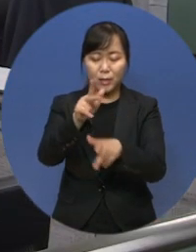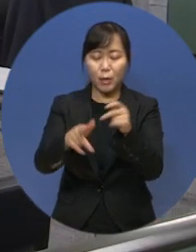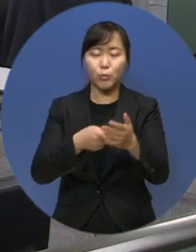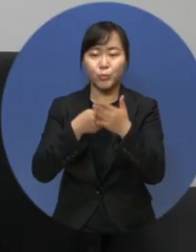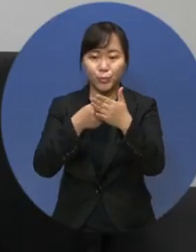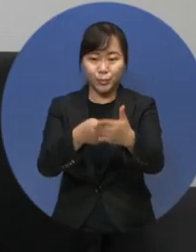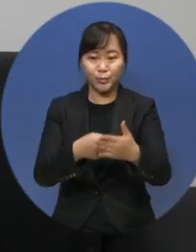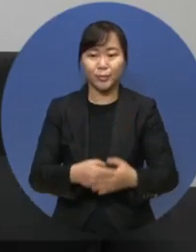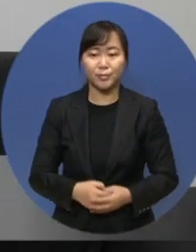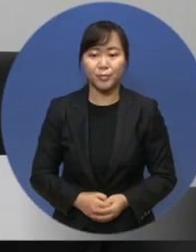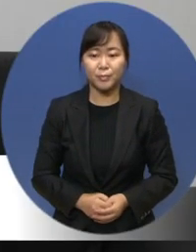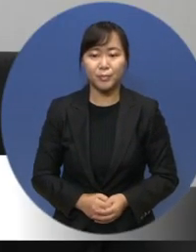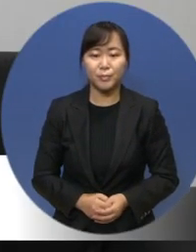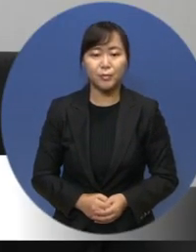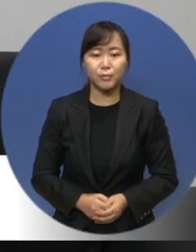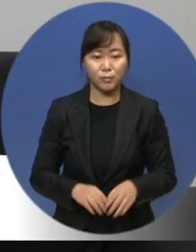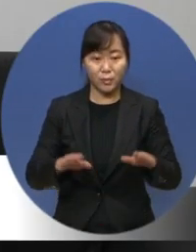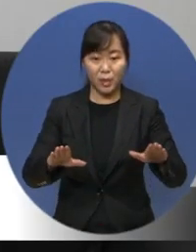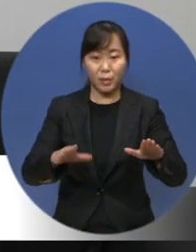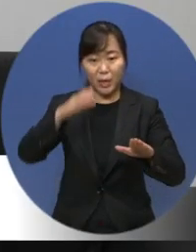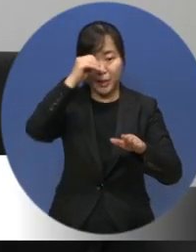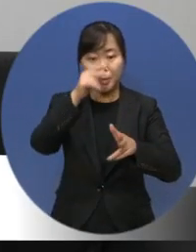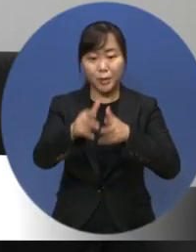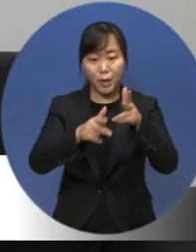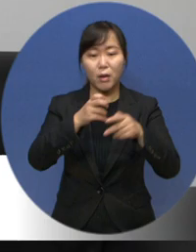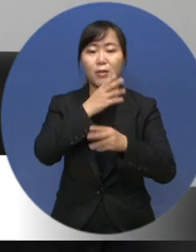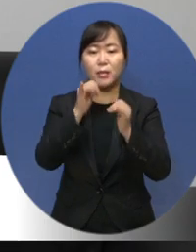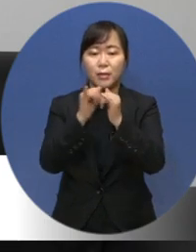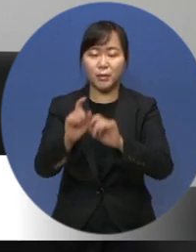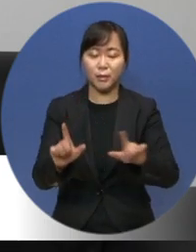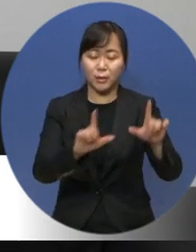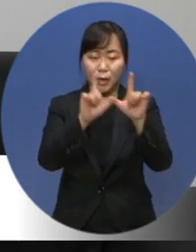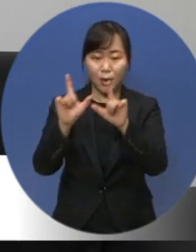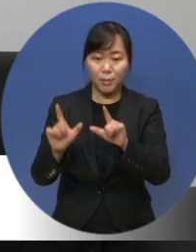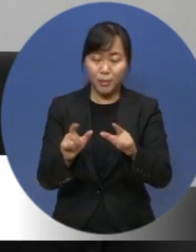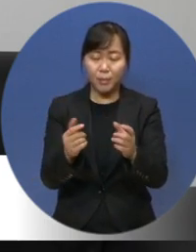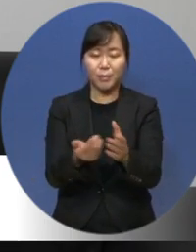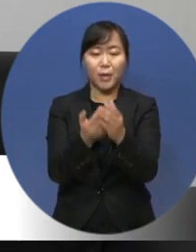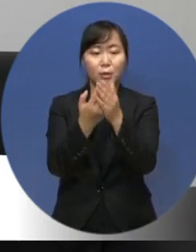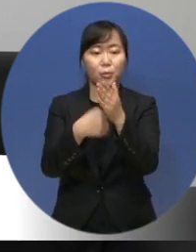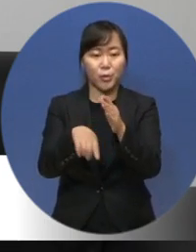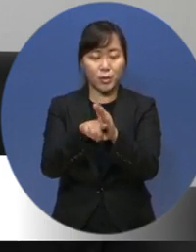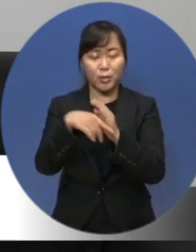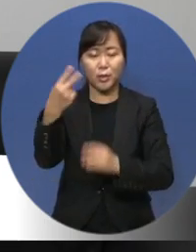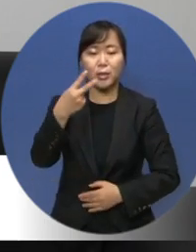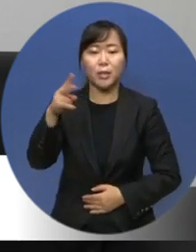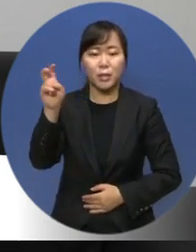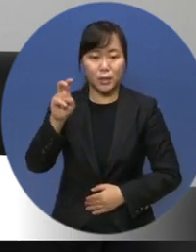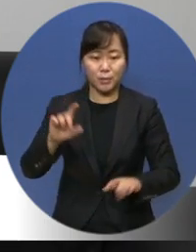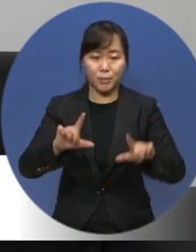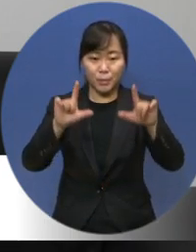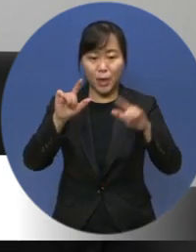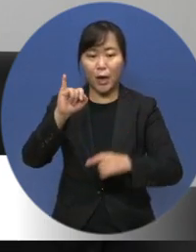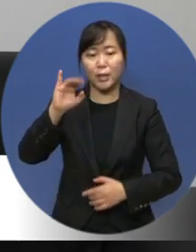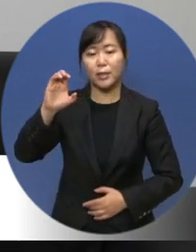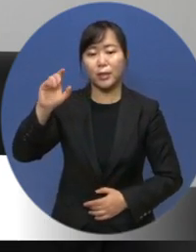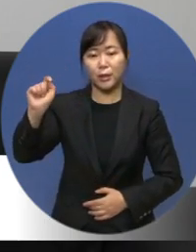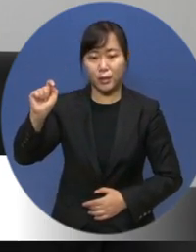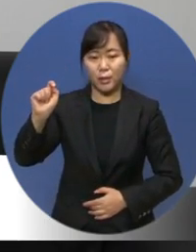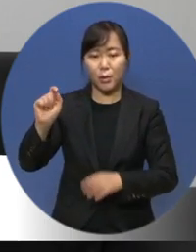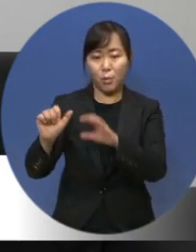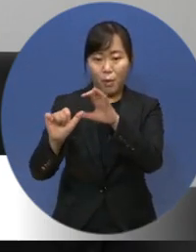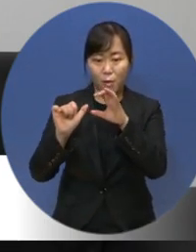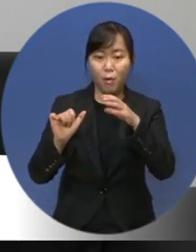됩니다 금번 히 본 사업은 어르신들의 3의 질을 향상하기 위해서 20 년 ict 활용